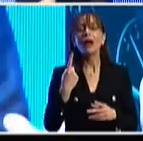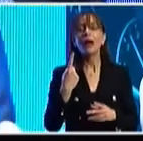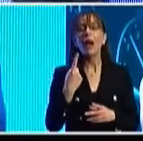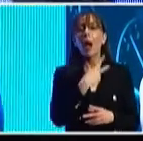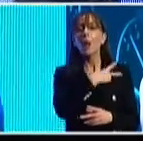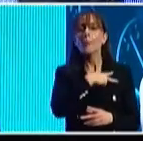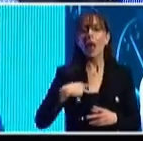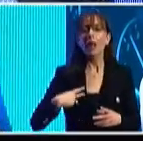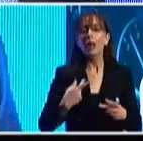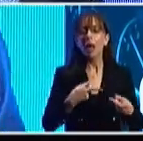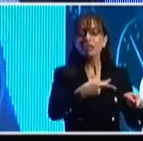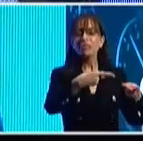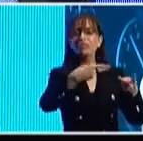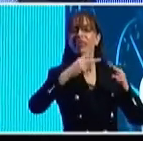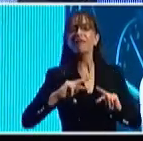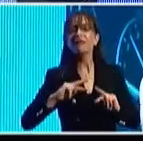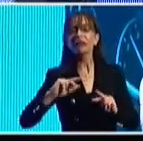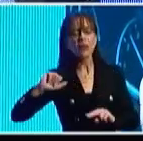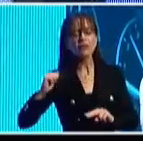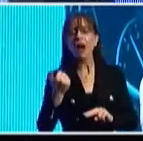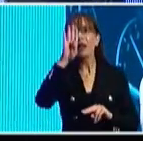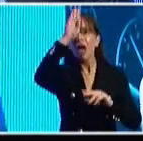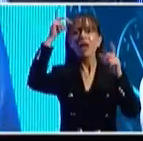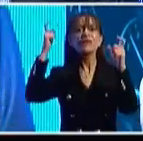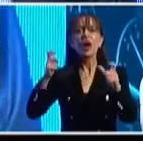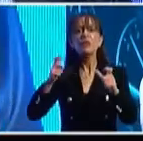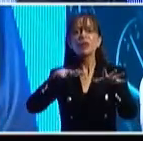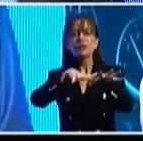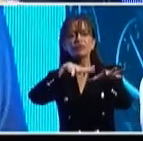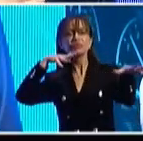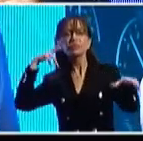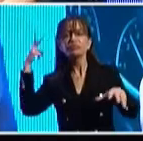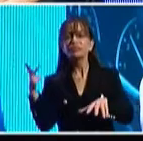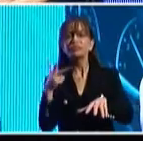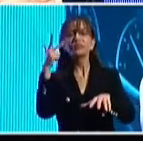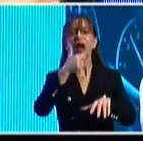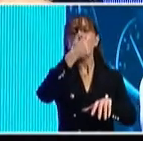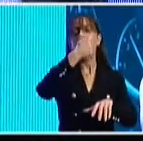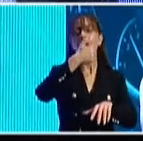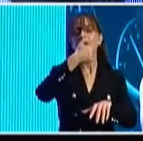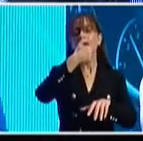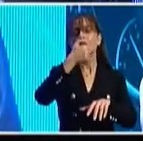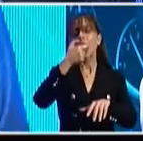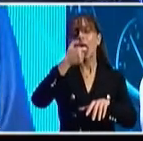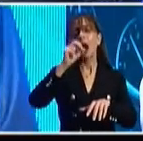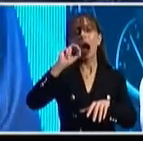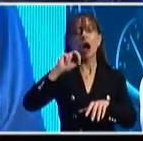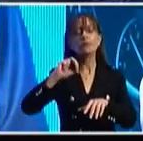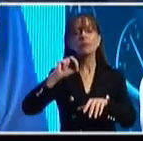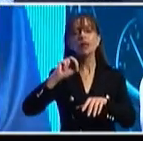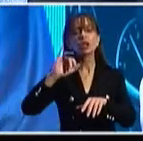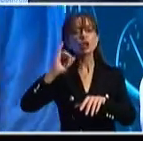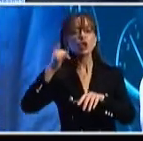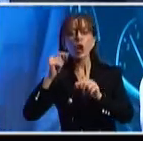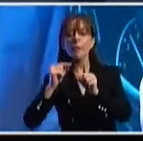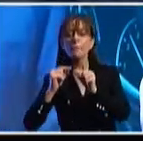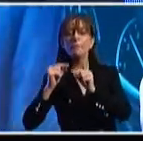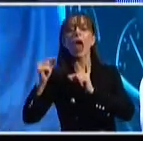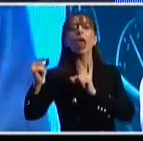aziz İstanbul'umuzda ortalama trafik hızımız 60 kilometre bölü saatken